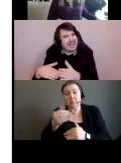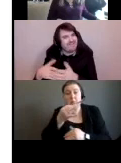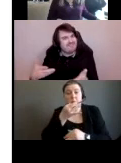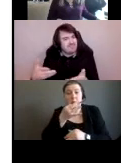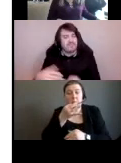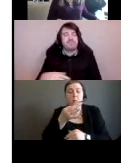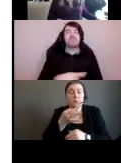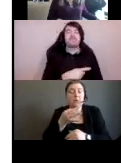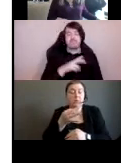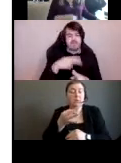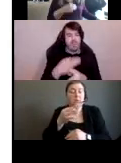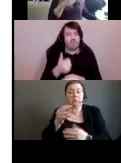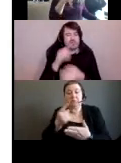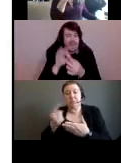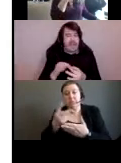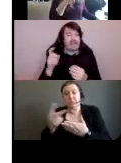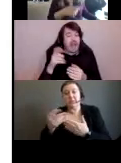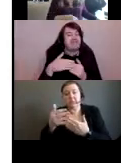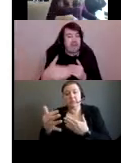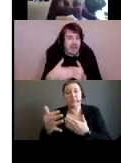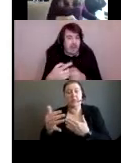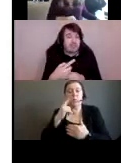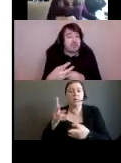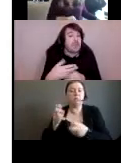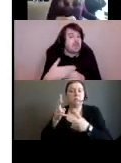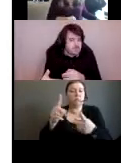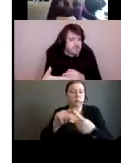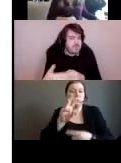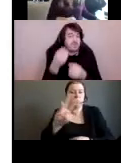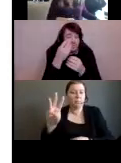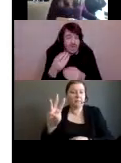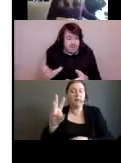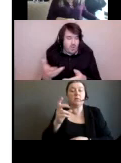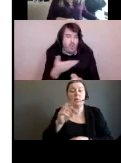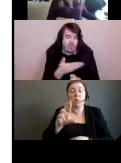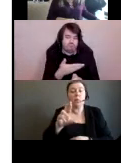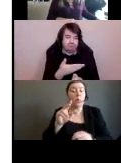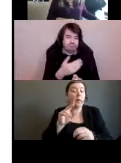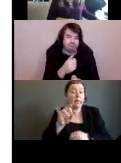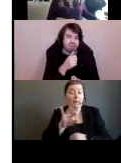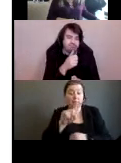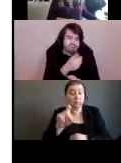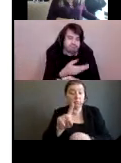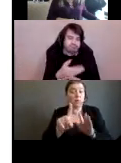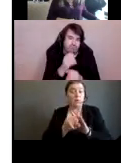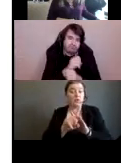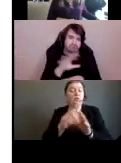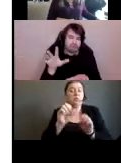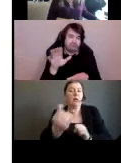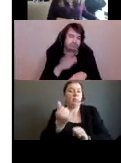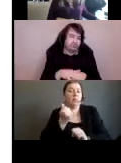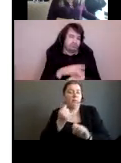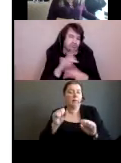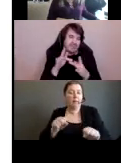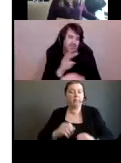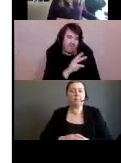plus détaillée au cours des prochaines semaines. Ces informations seront publiées sur notre site Web et nous pourrons y répondre